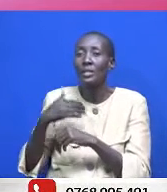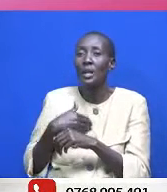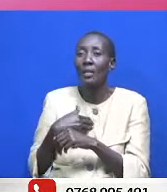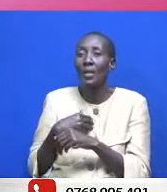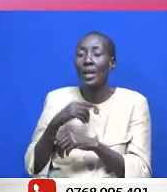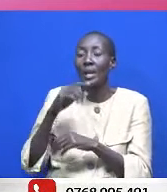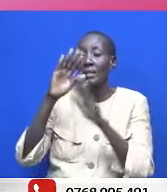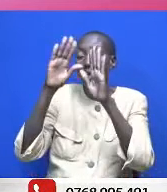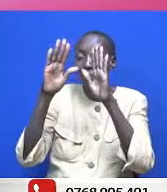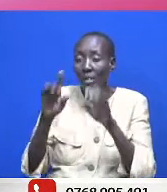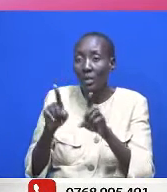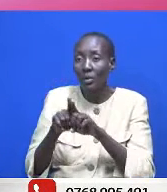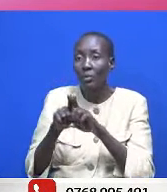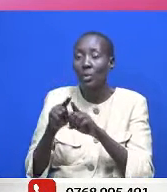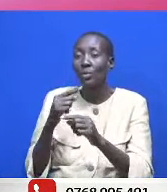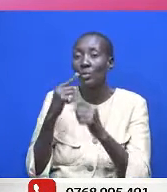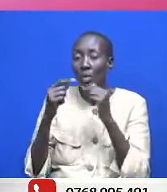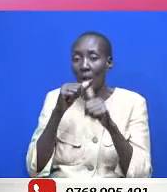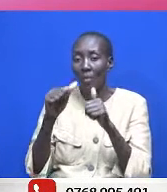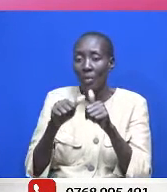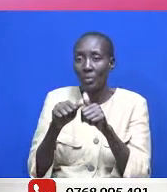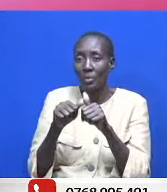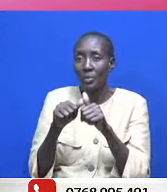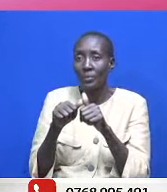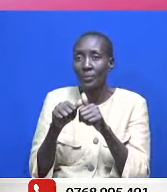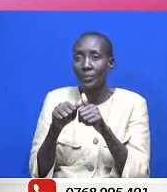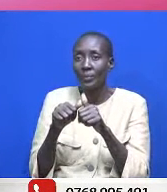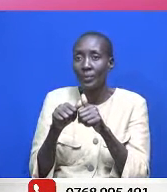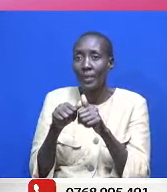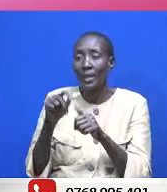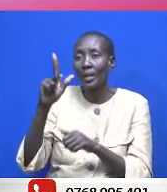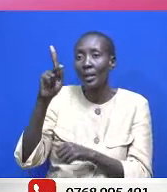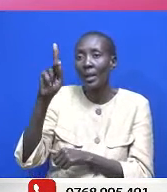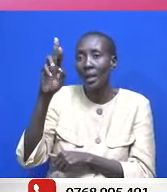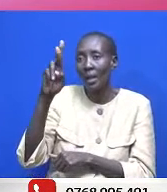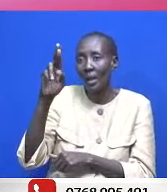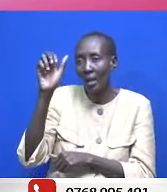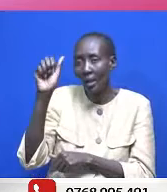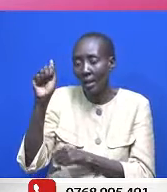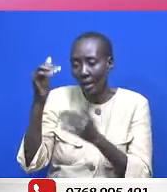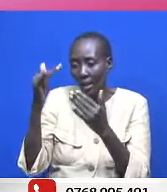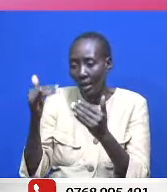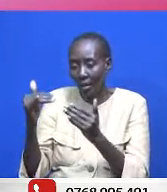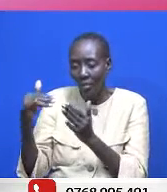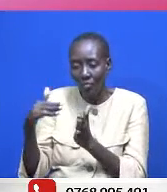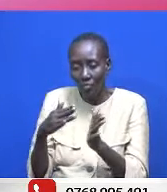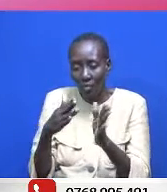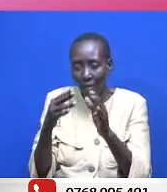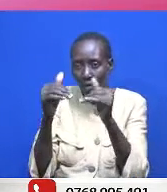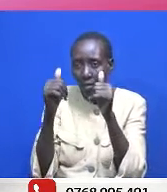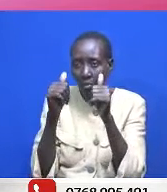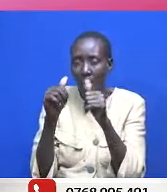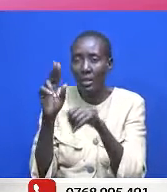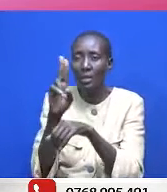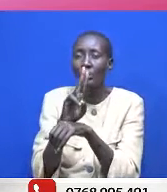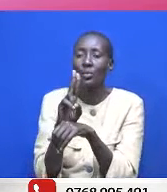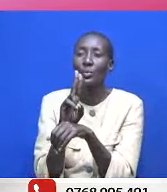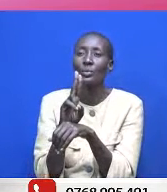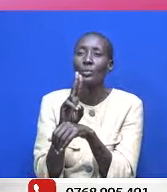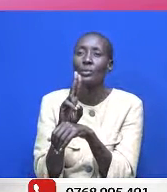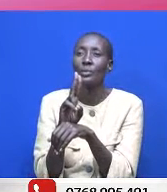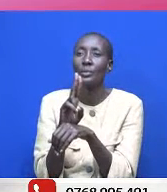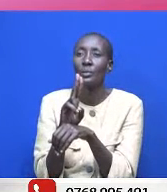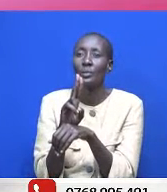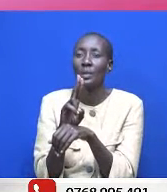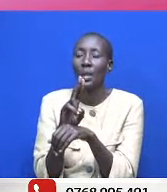kwamba watawala na KRA kuchukua njia bora katika utekelezaji, haswa kwa mambo